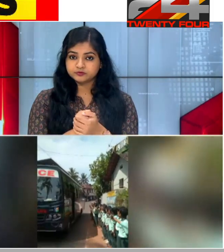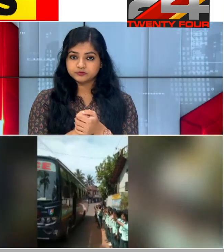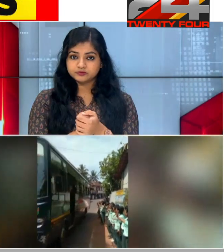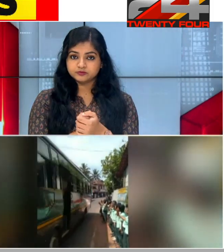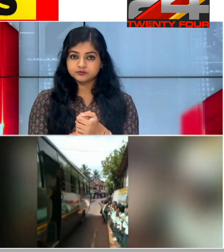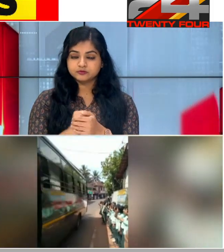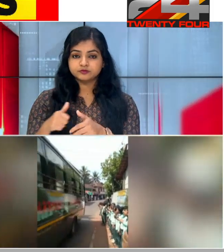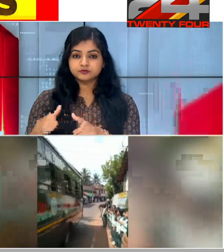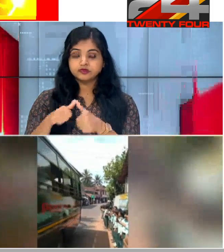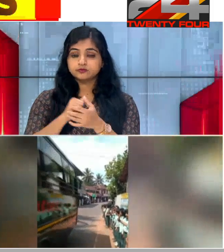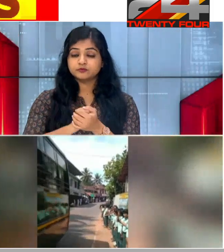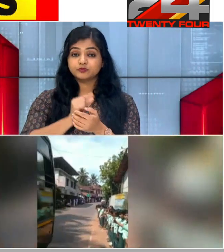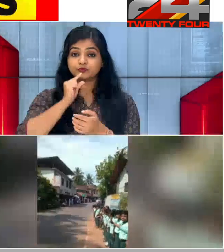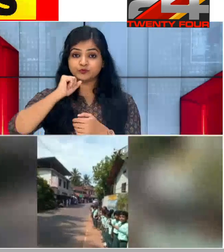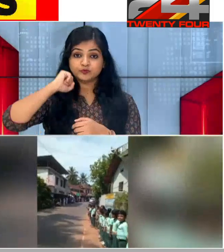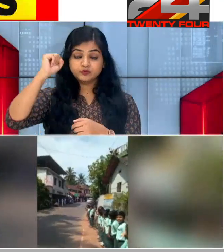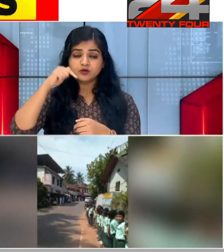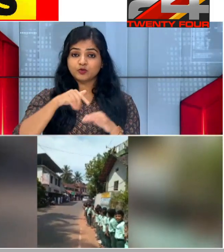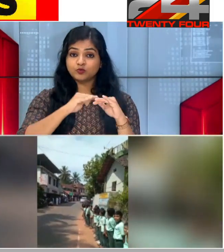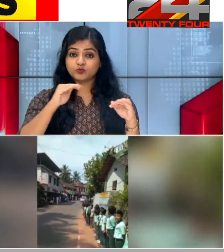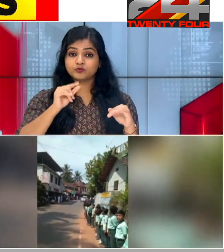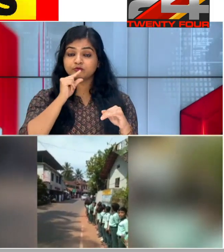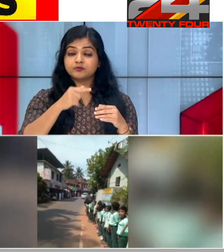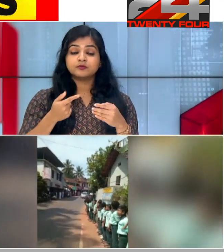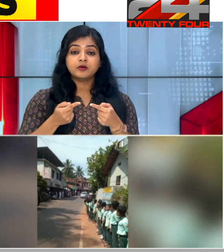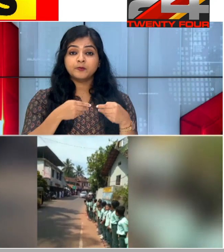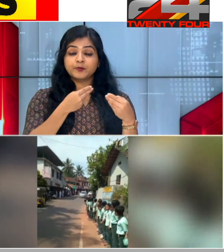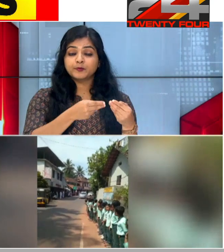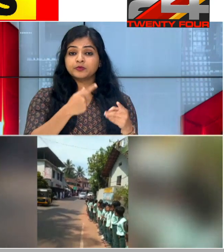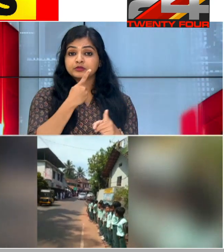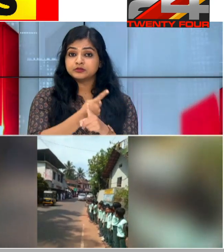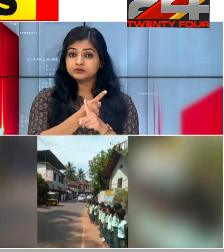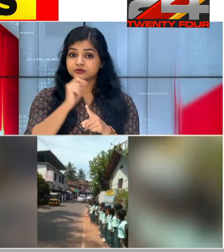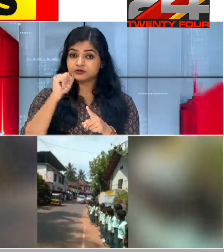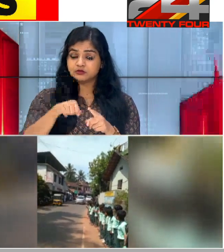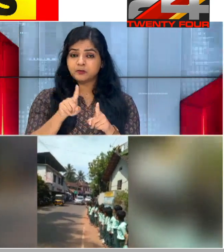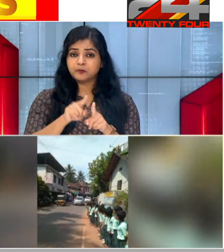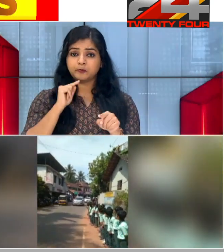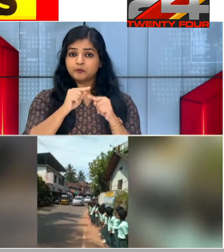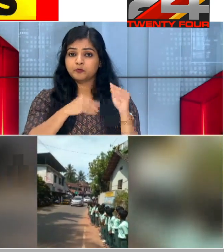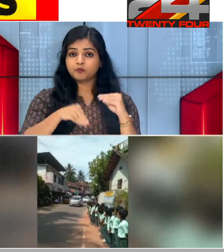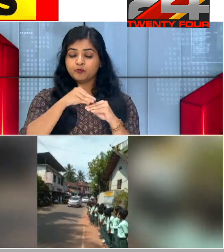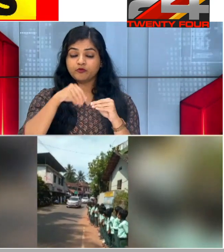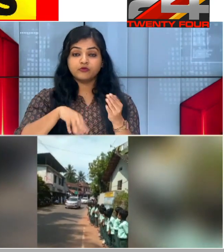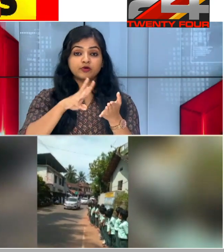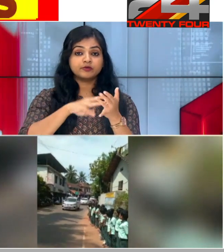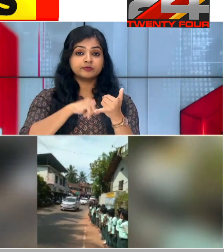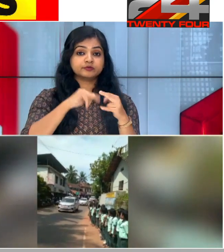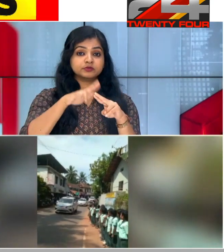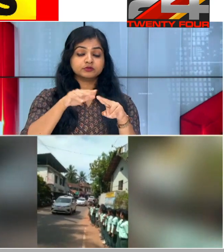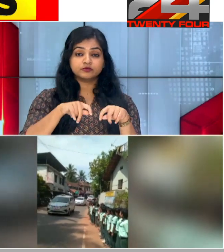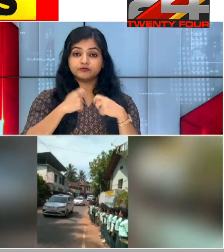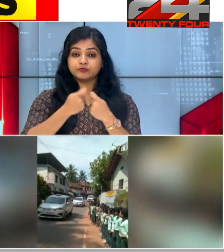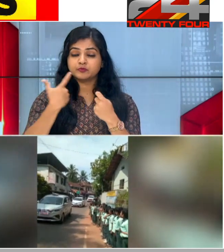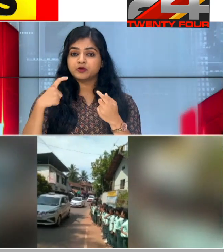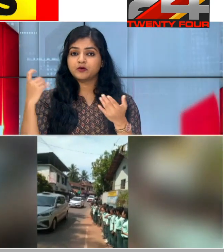ഗോകുൽ, ഈ മുദ്രാവാക്യം കുട്ടികളെ കൊണ്ട് വിളിപ്പിക്കുന്നത് അധ്യാപകരാണ് എന്ന ആരോപണം ഉന്നയിച്ചാണ് നിലവിൽ എം എസ് എഫ് ഇതിൽ പരാതി